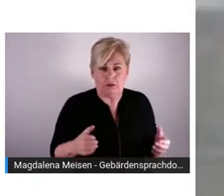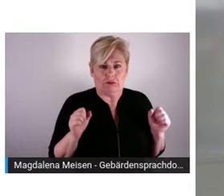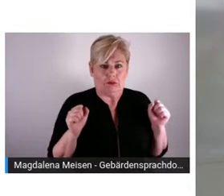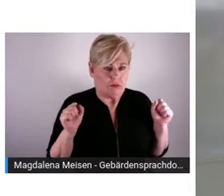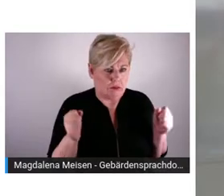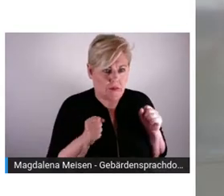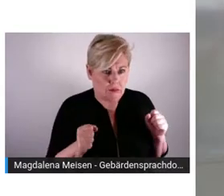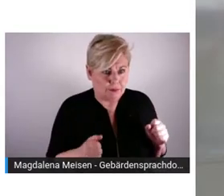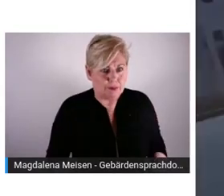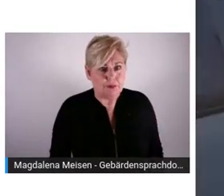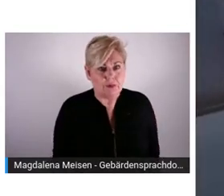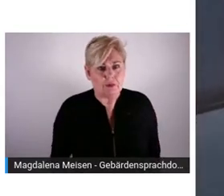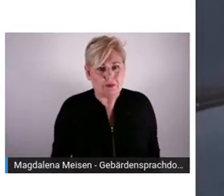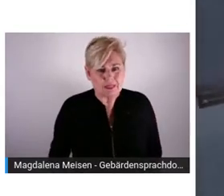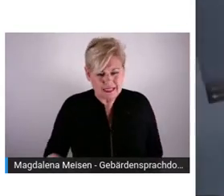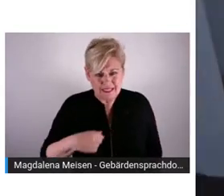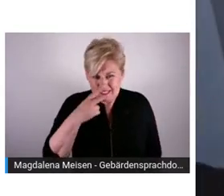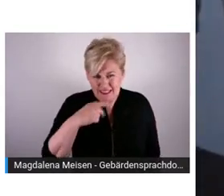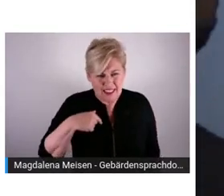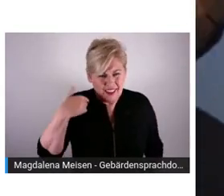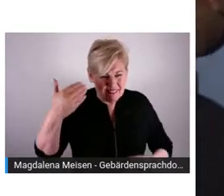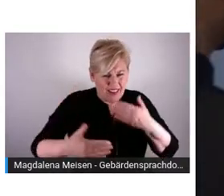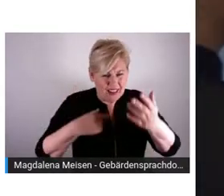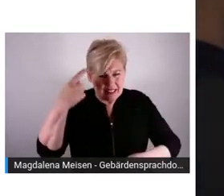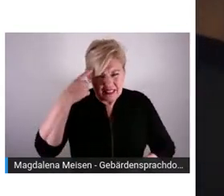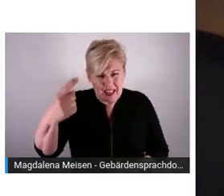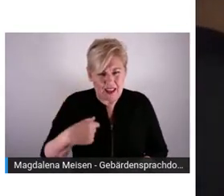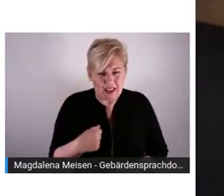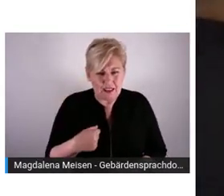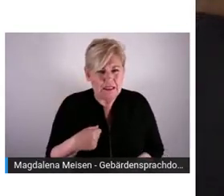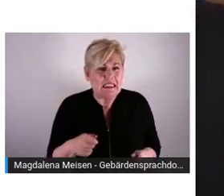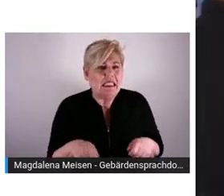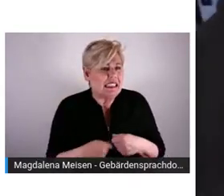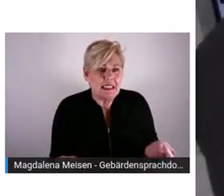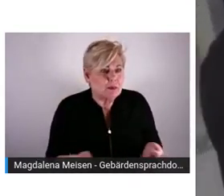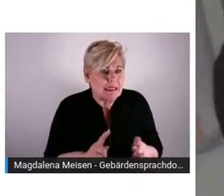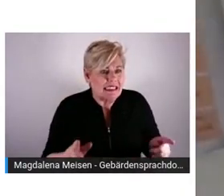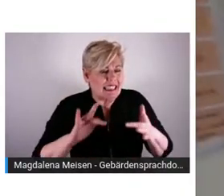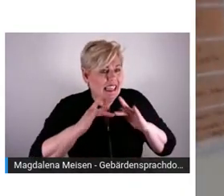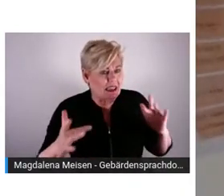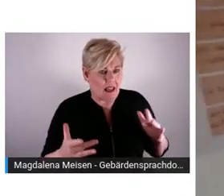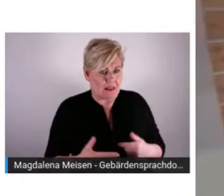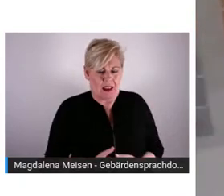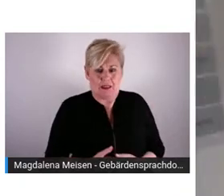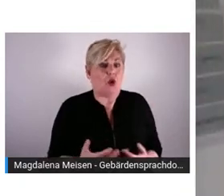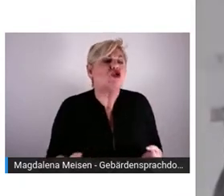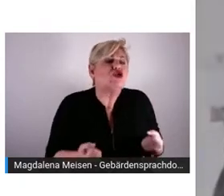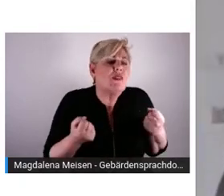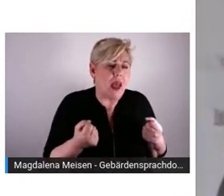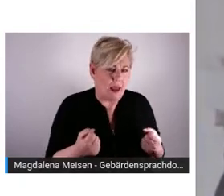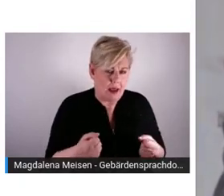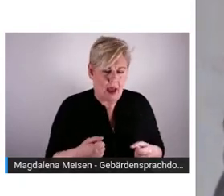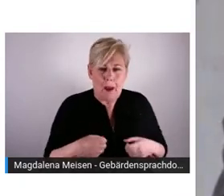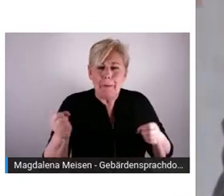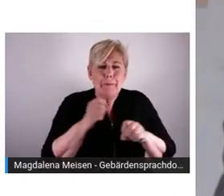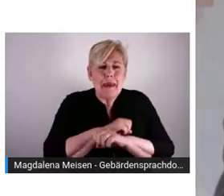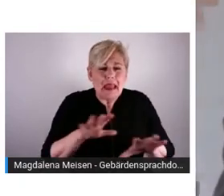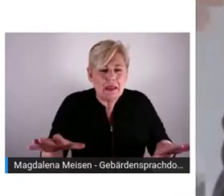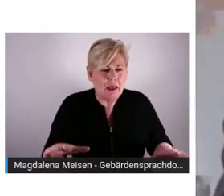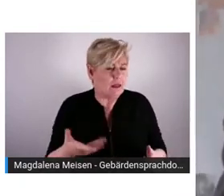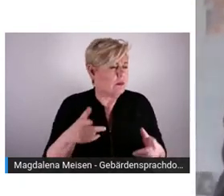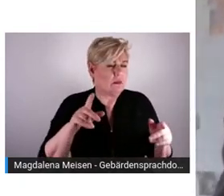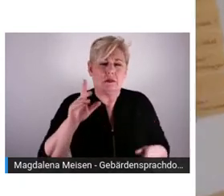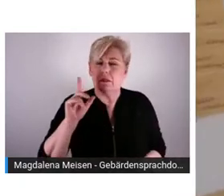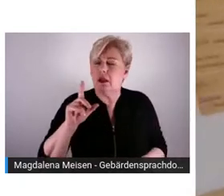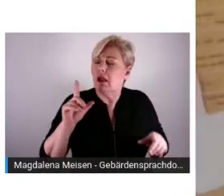ist. Und wenn ich dann noch weiter denke, es gibt dort keinen Internetzugang oder nur sehr schwer möglich, die mediale Ausstattung ist